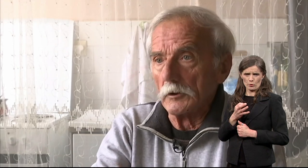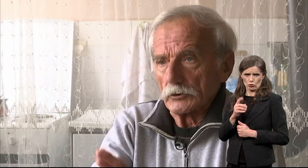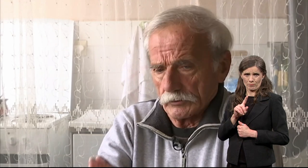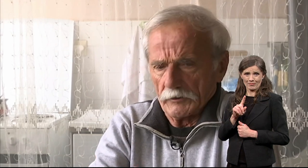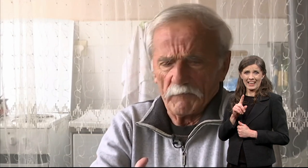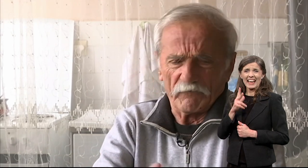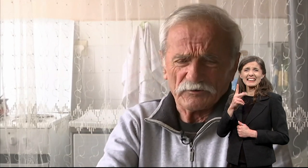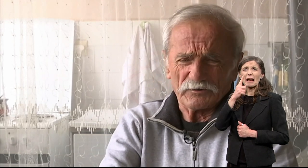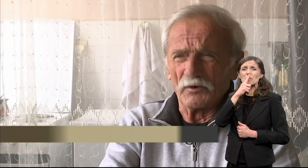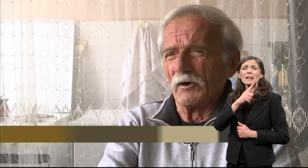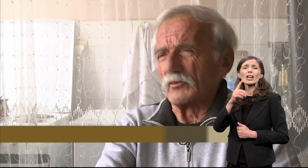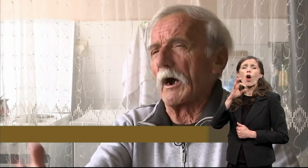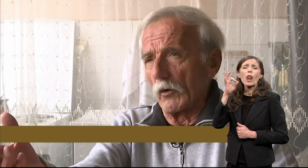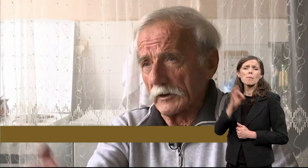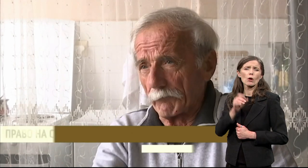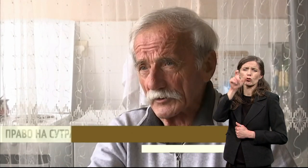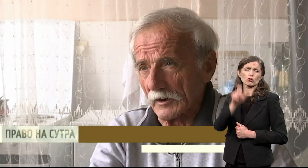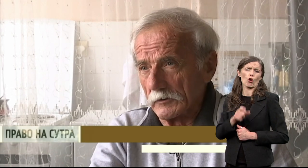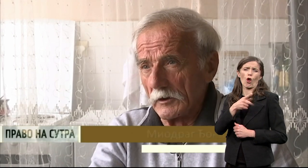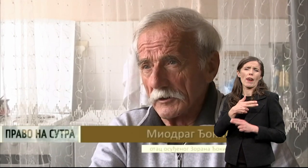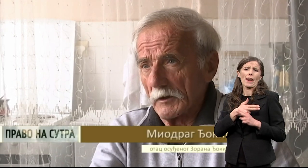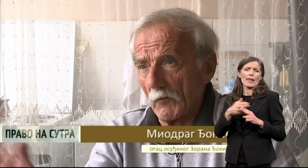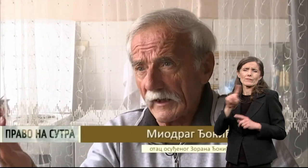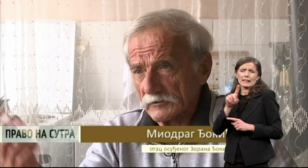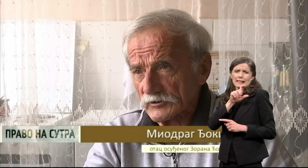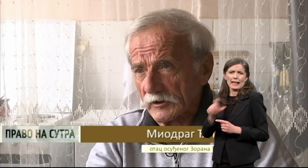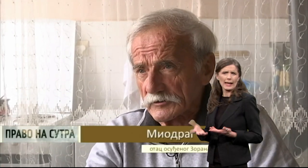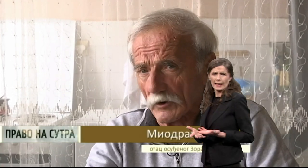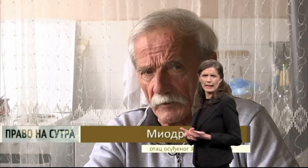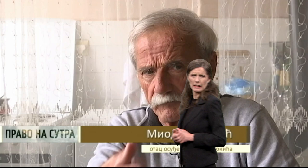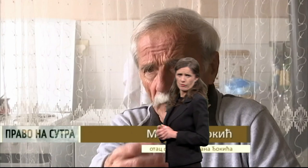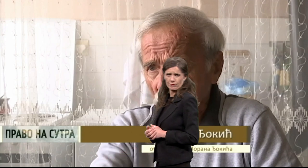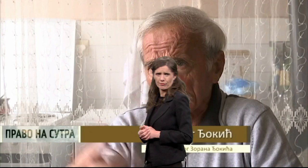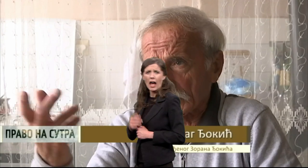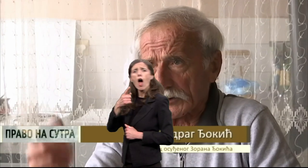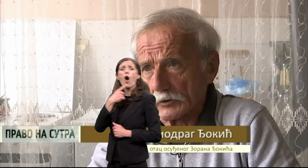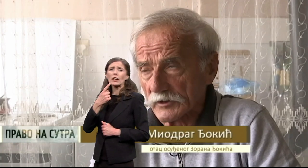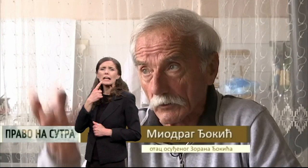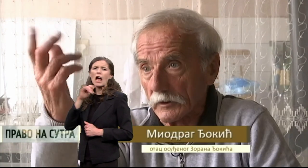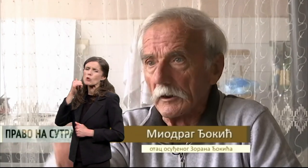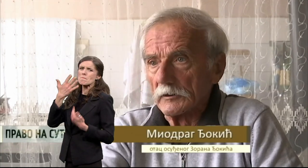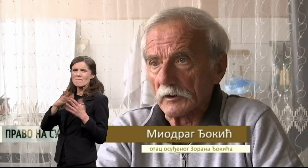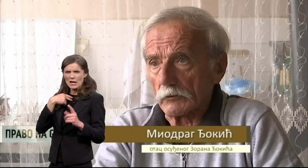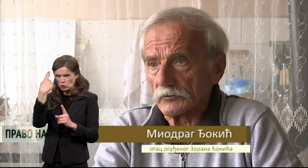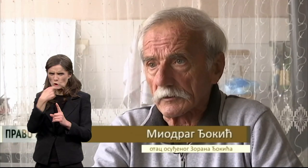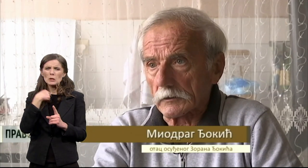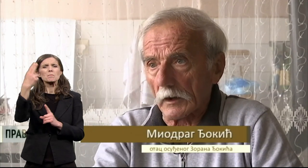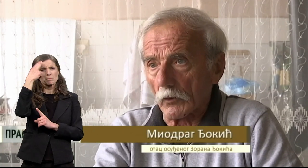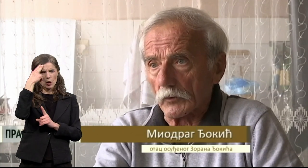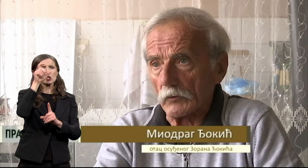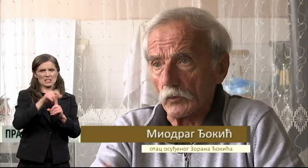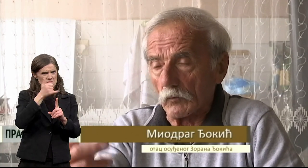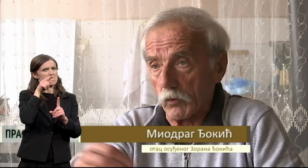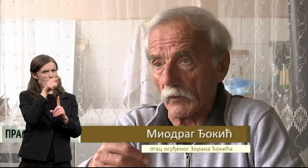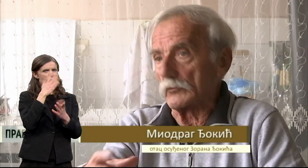Totalno. To tu nema veze. To. Kao oni ga poznali. Njemu majka da se digne iz groba ne bi ga poznala koliko je staro i kako